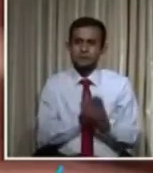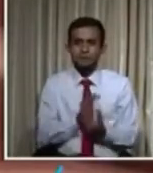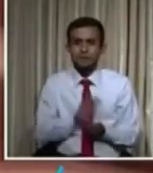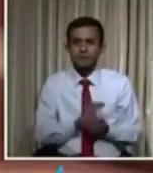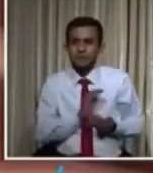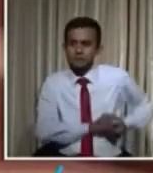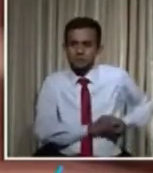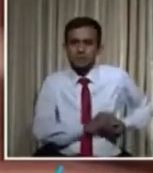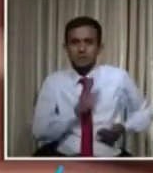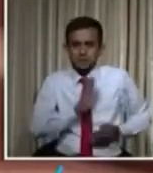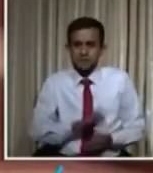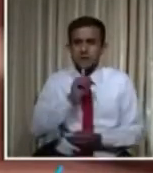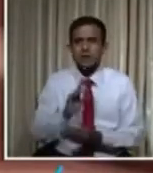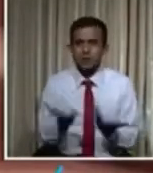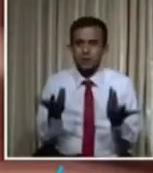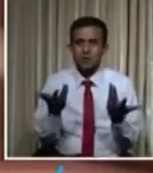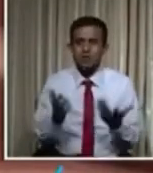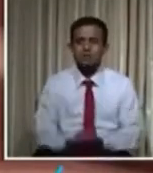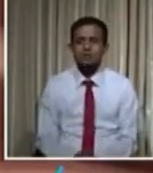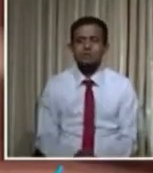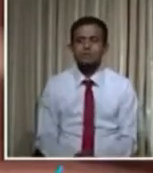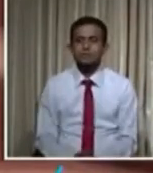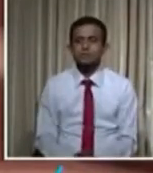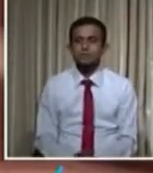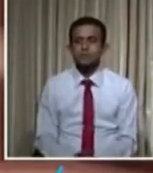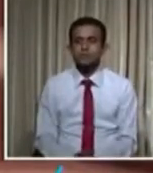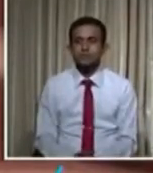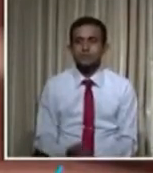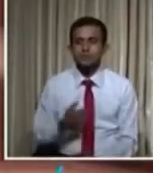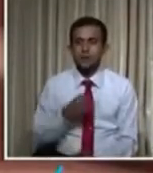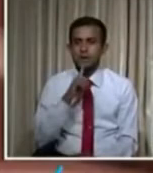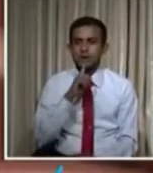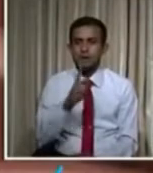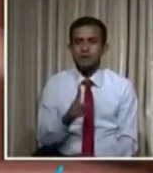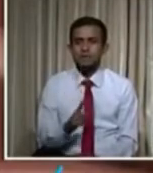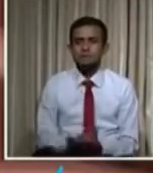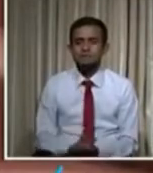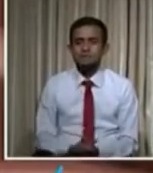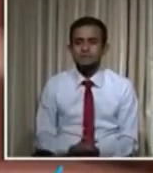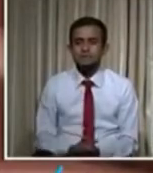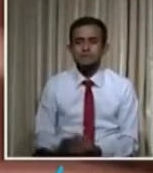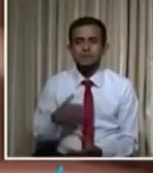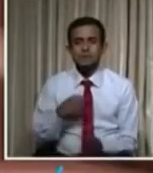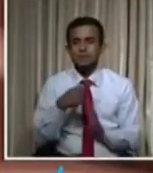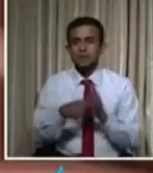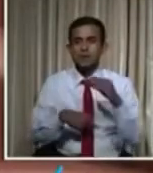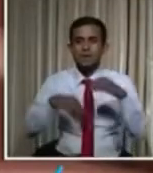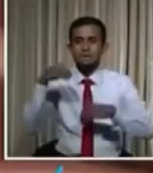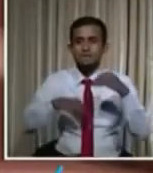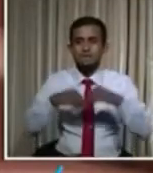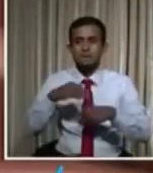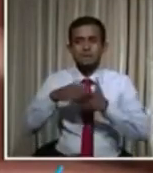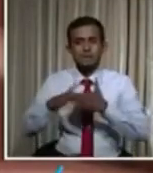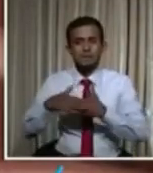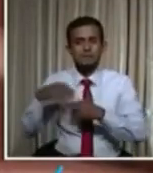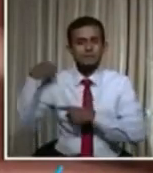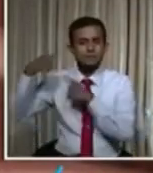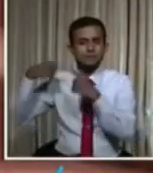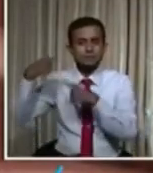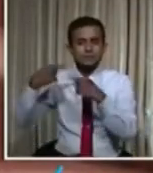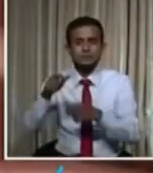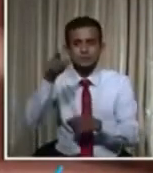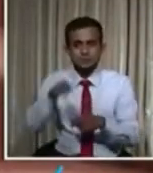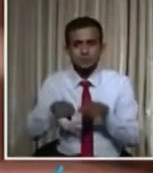අංගගෙන තියෙනවා කියන්න ඕන නෑනේ. ඉතින් ඒ නිසා මම විශේෂයෙන්ම සඳහන් කරන්න ඕනේ මම මේ රටේ දේශපාලන අධ්‍යක්ෂින් දීර්ඝ වශයෙන් තියෙන කෙනෙක්